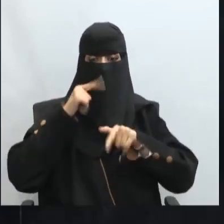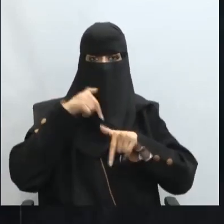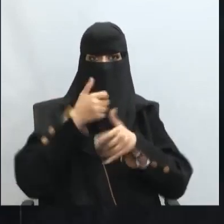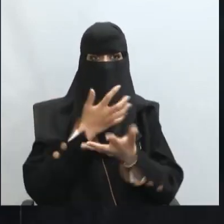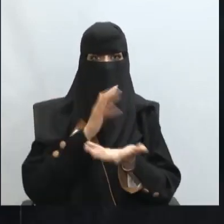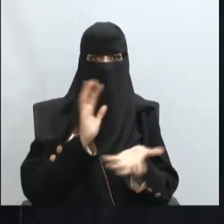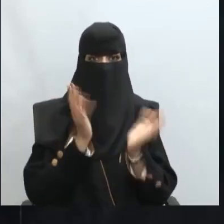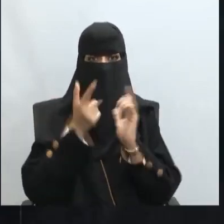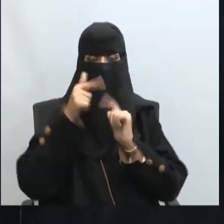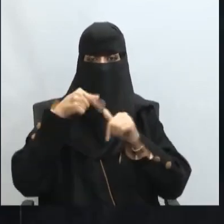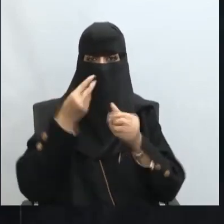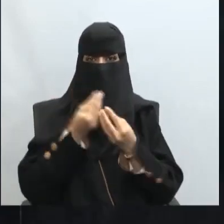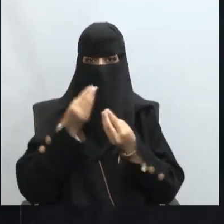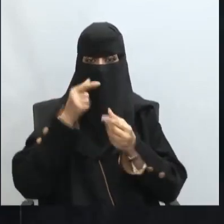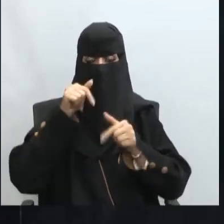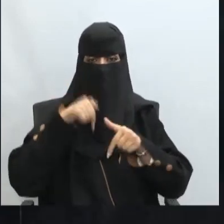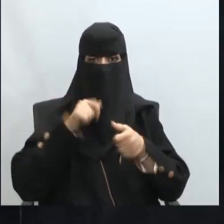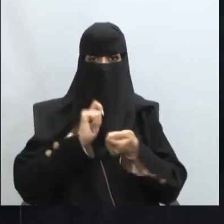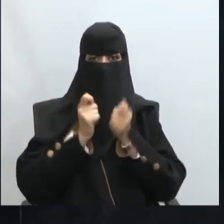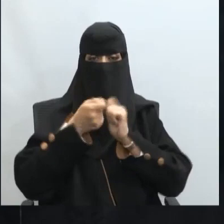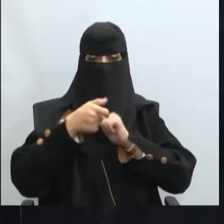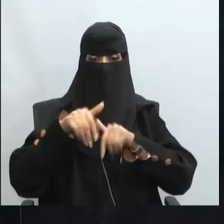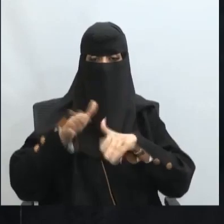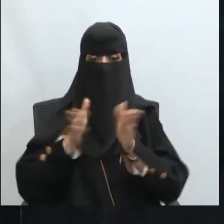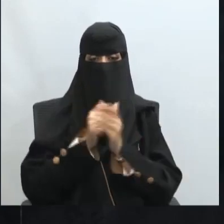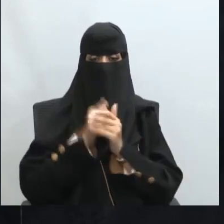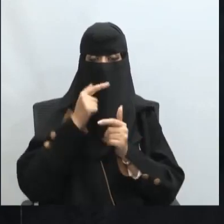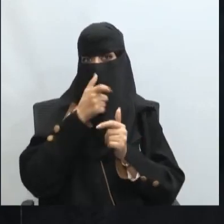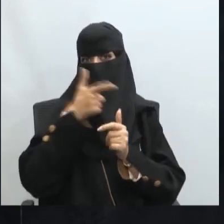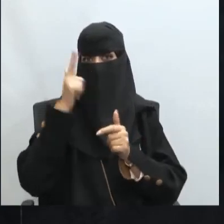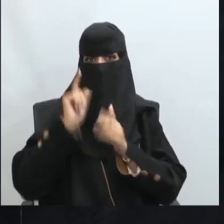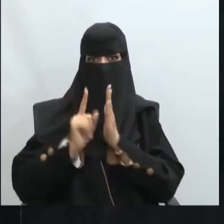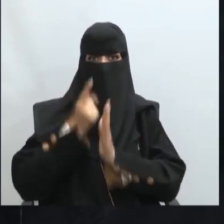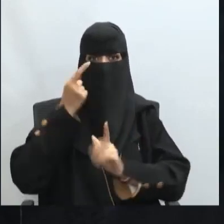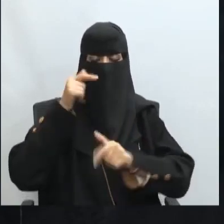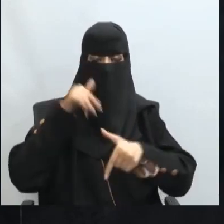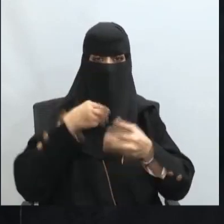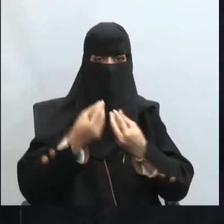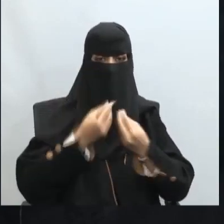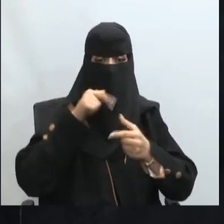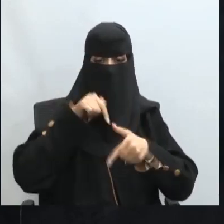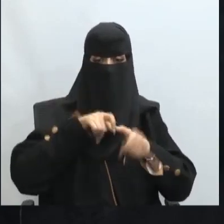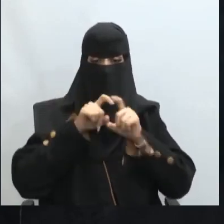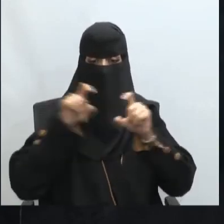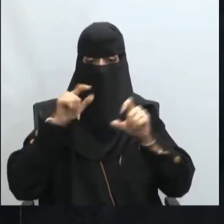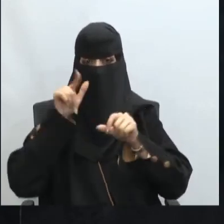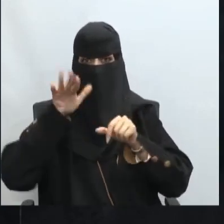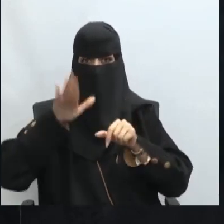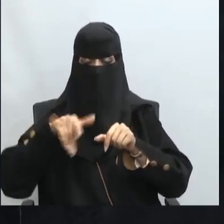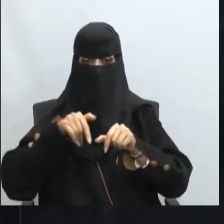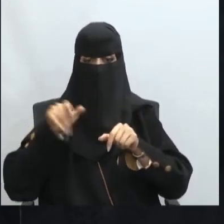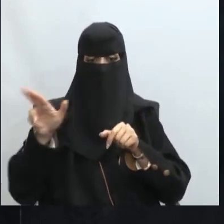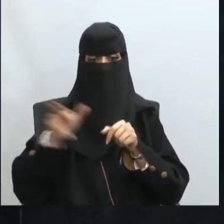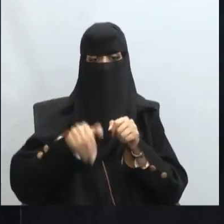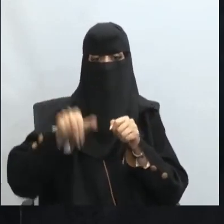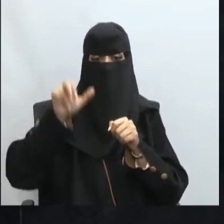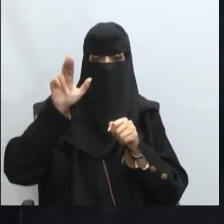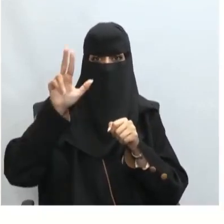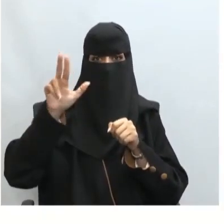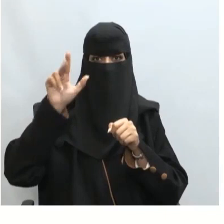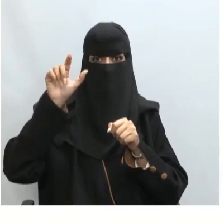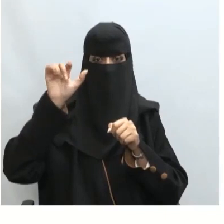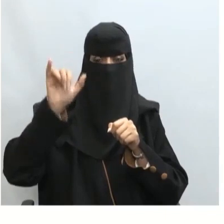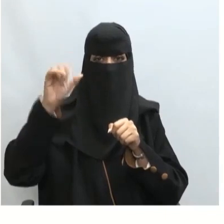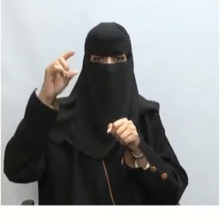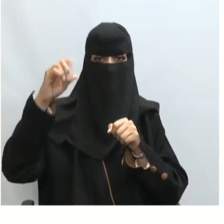العامه لتفاعلات الاستبدال كان اول تفاعل استبدال لتكوينها لدات الالكين عباره